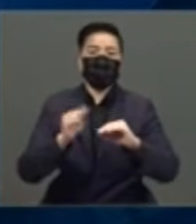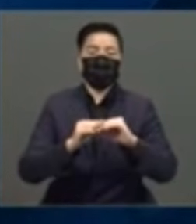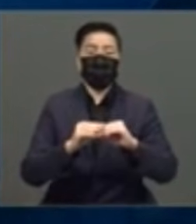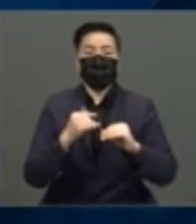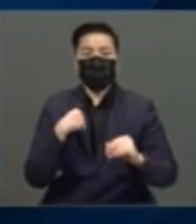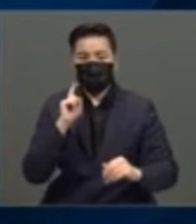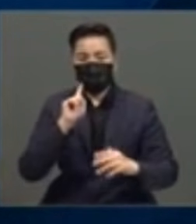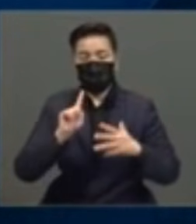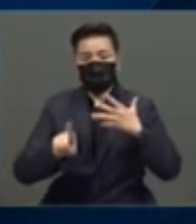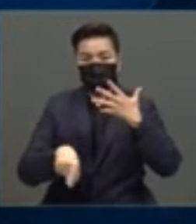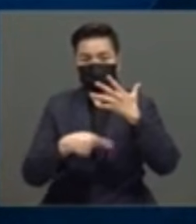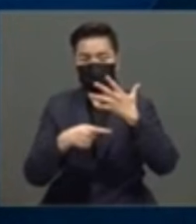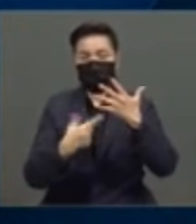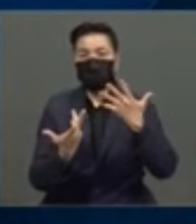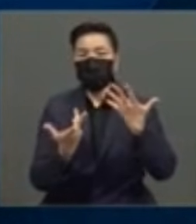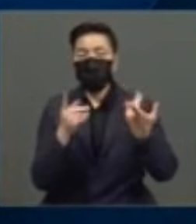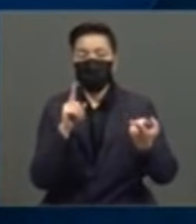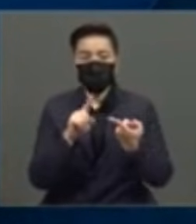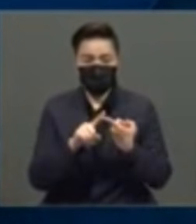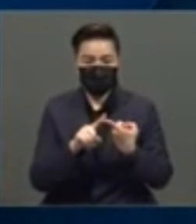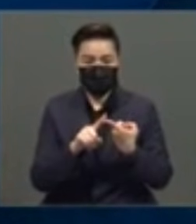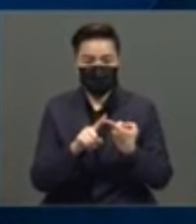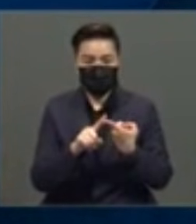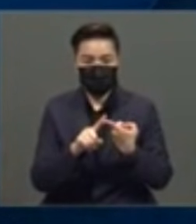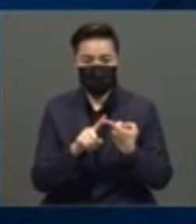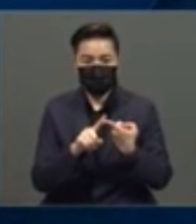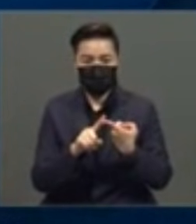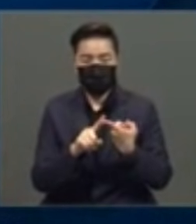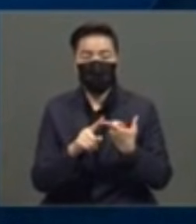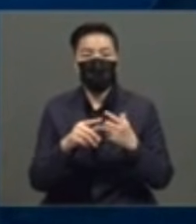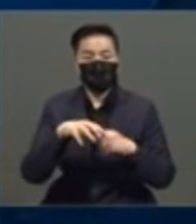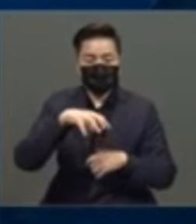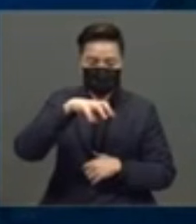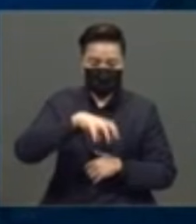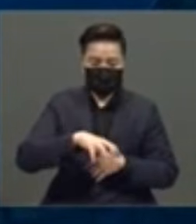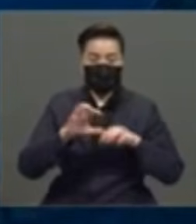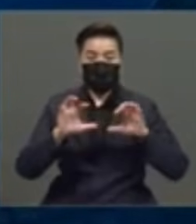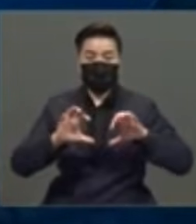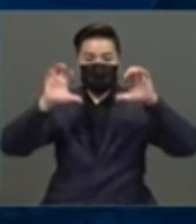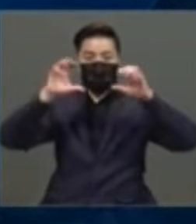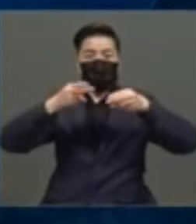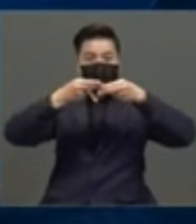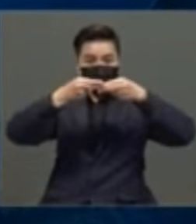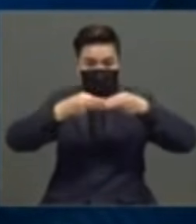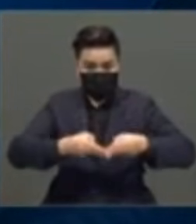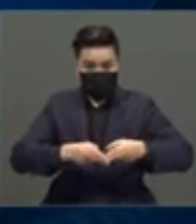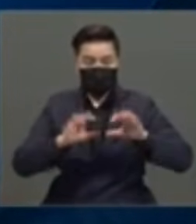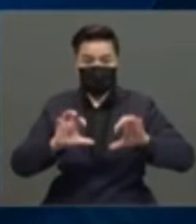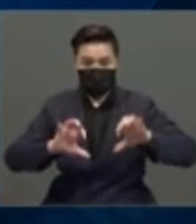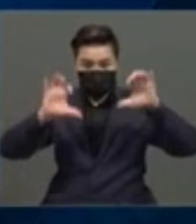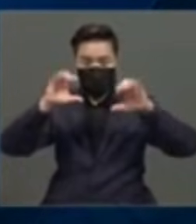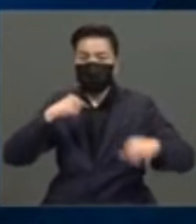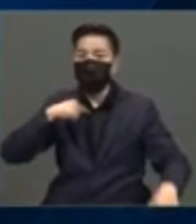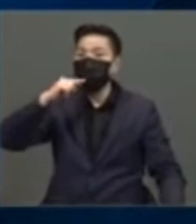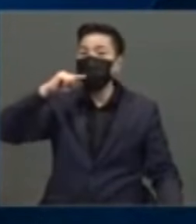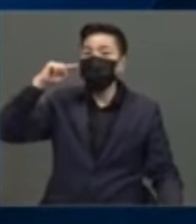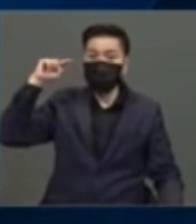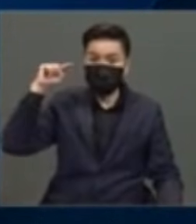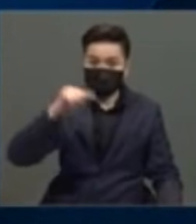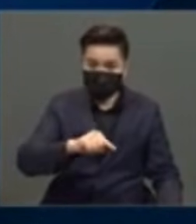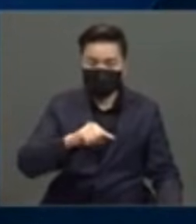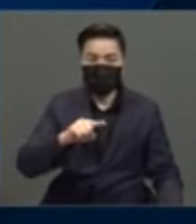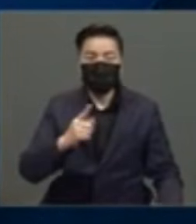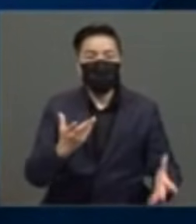อีกหนึ่งข้อก็คือเรื่องของการส่วนราชการอันนี้เป็นข้อเฉพาะที่ต้องสั่งให้ส่วนราชการ